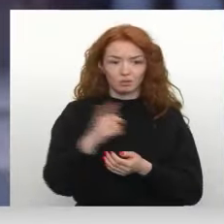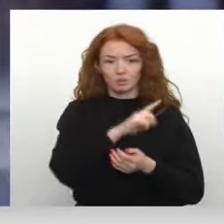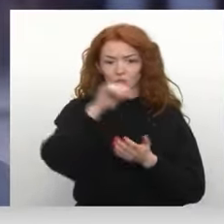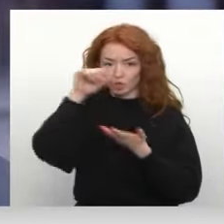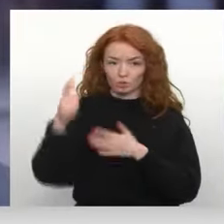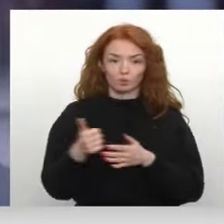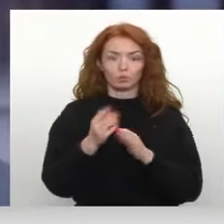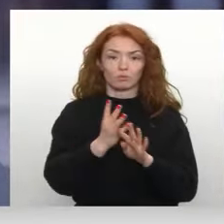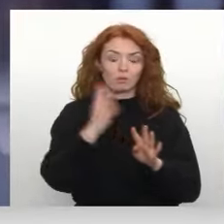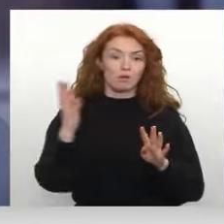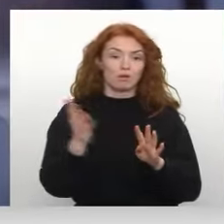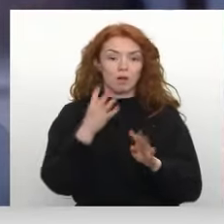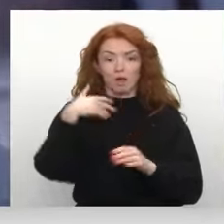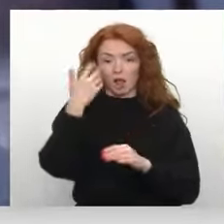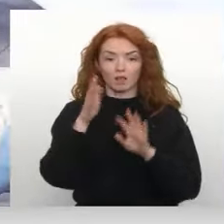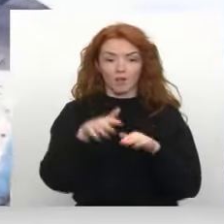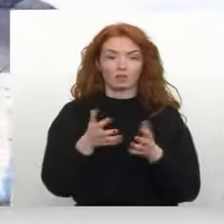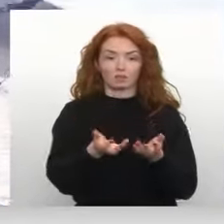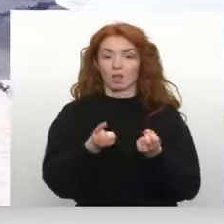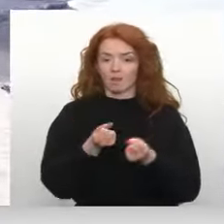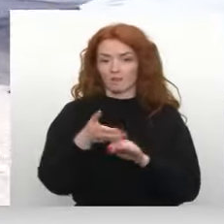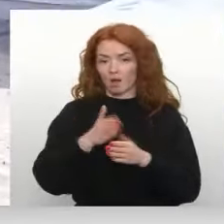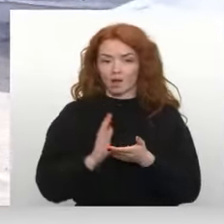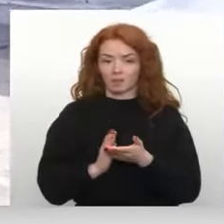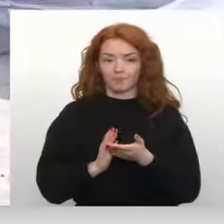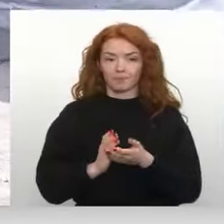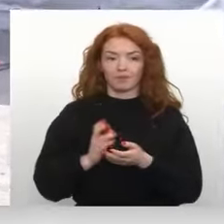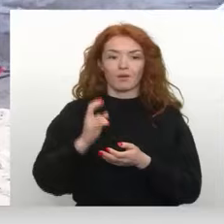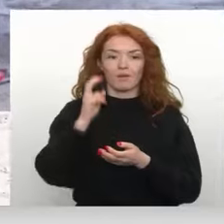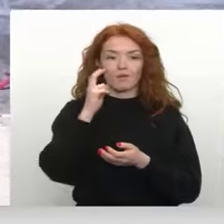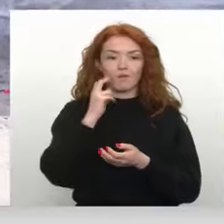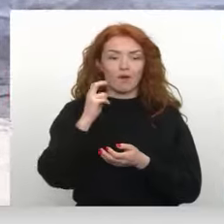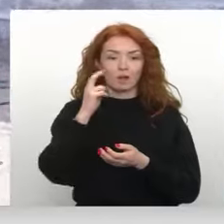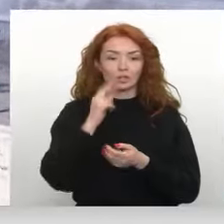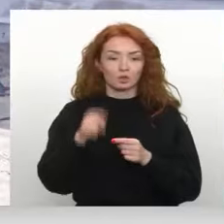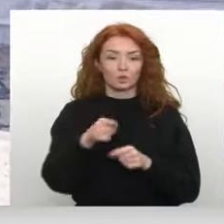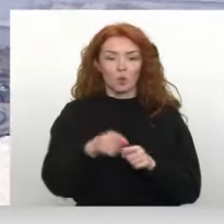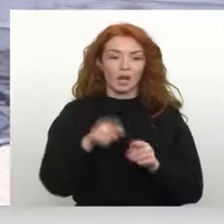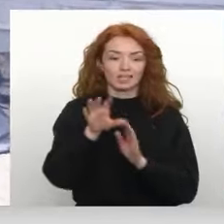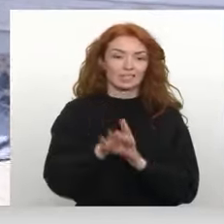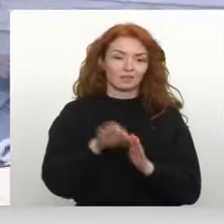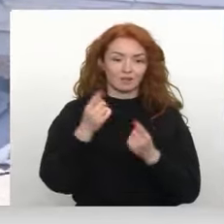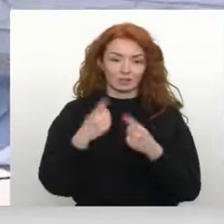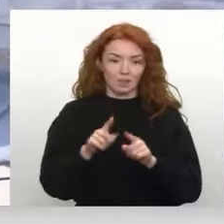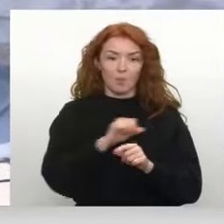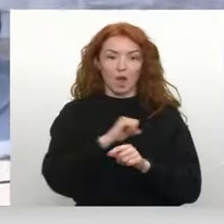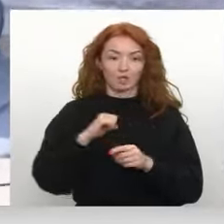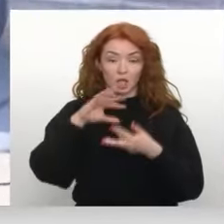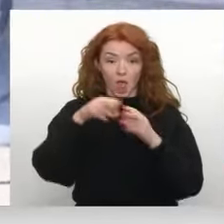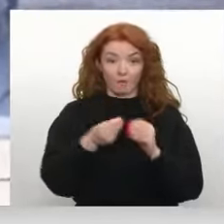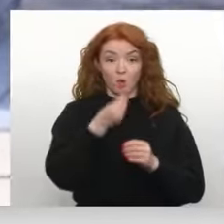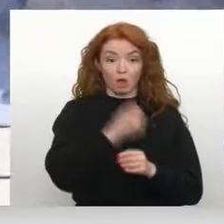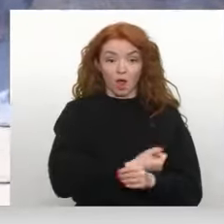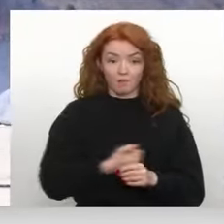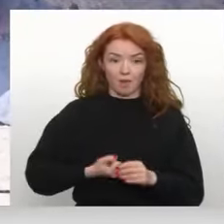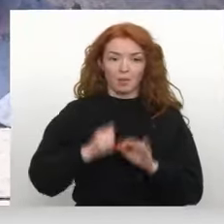stundas pirms varēsiet kaut kur tikt vecāki šoreiz izdara izņēmumu un lai gan paši gavēni ievēros saviem bērniem